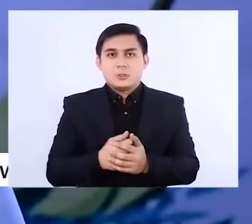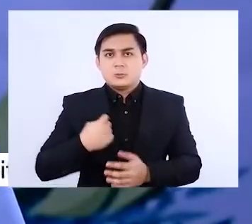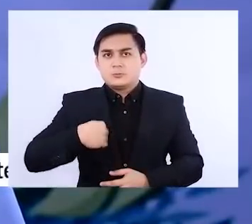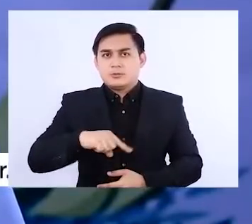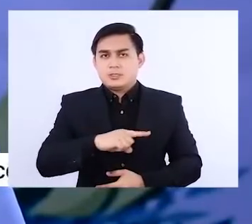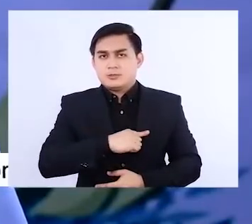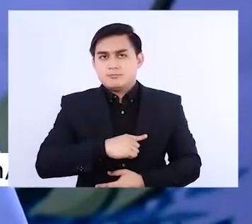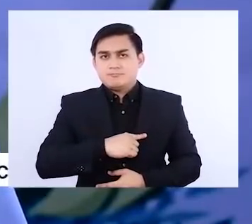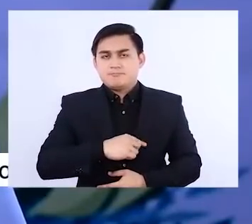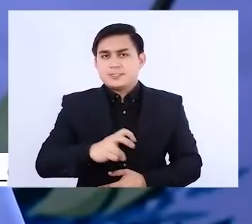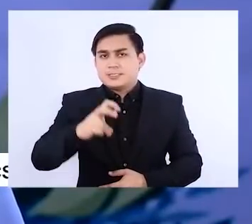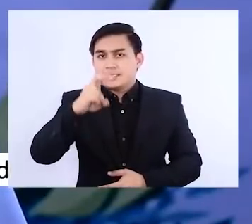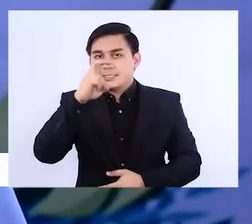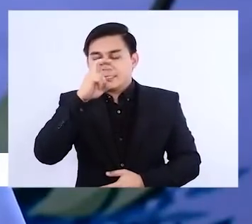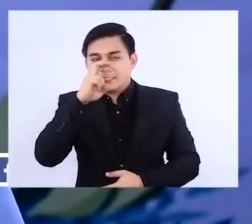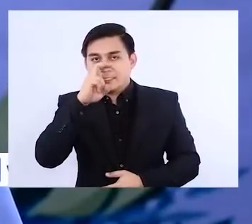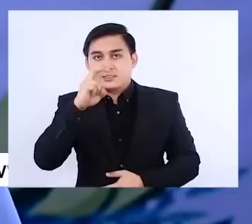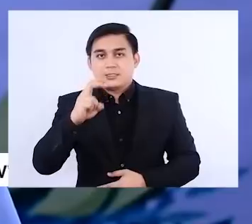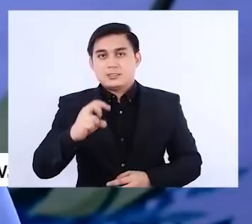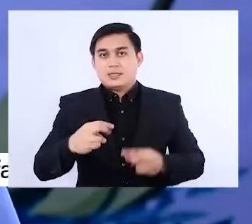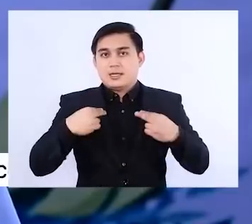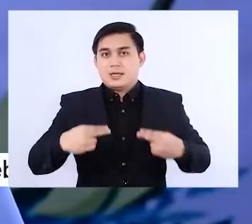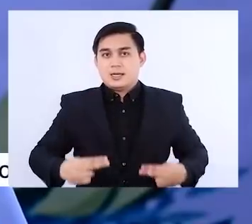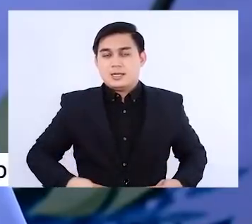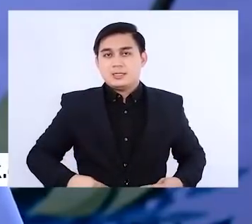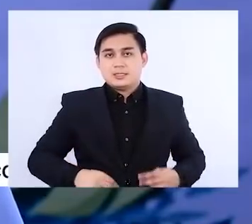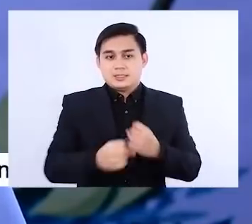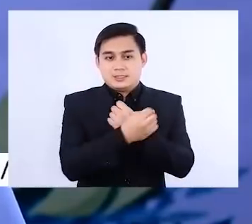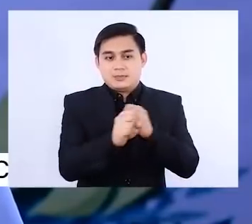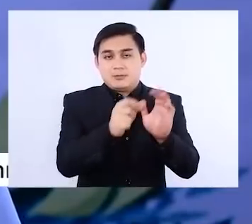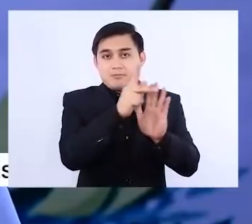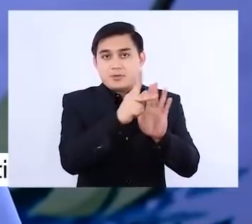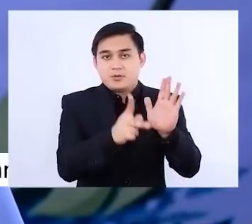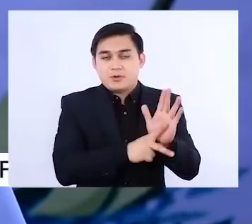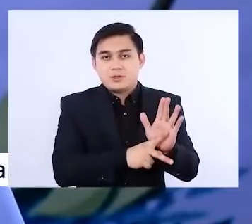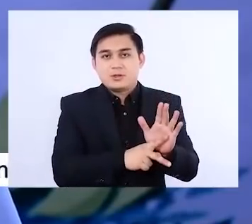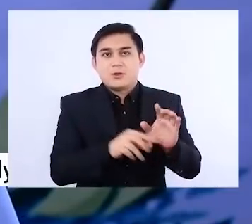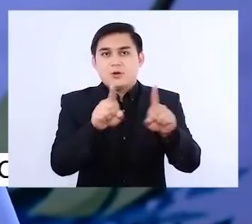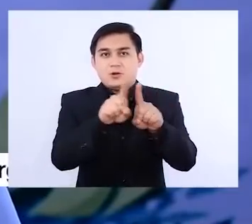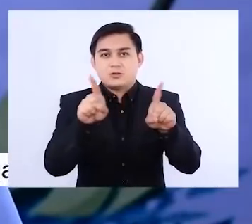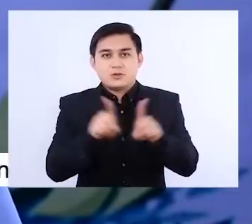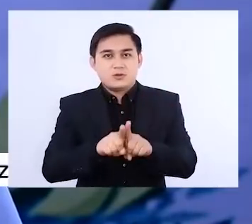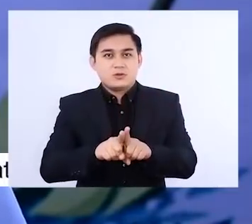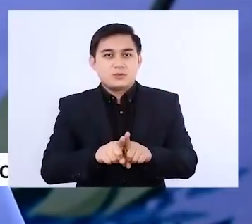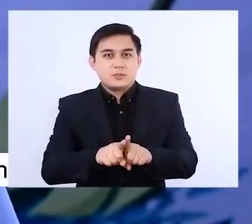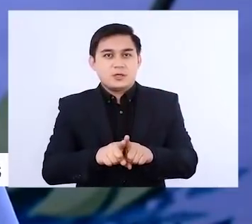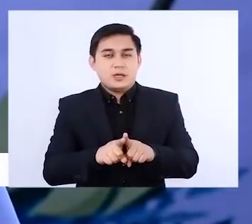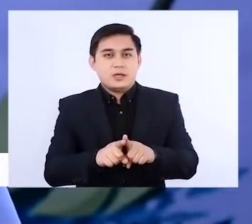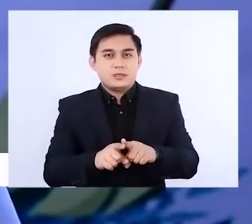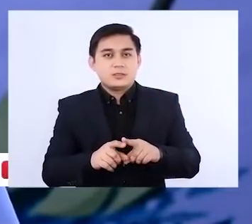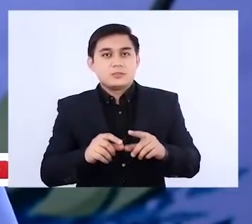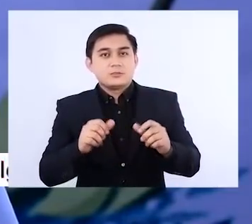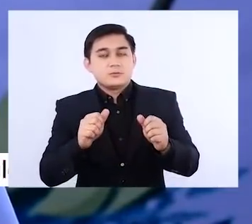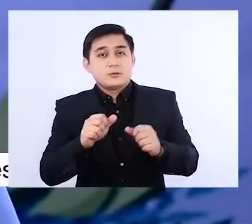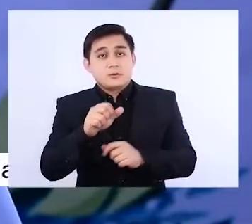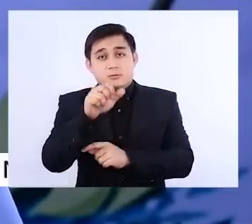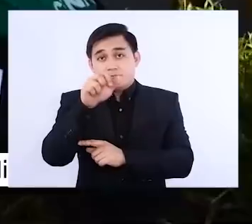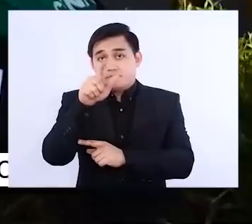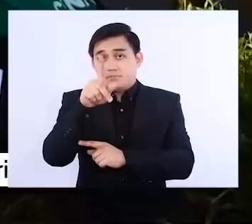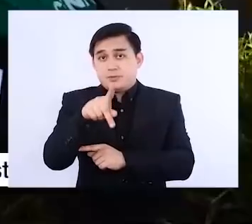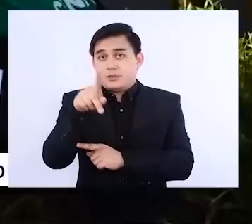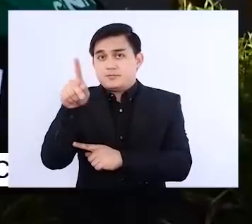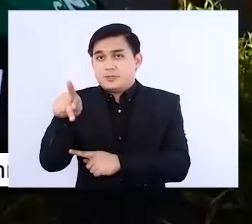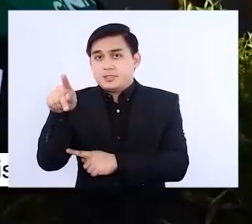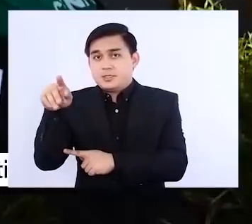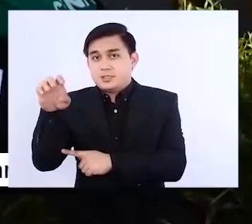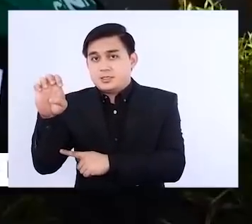ipinatutupad ang health and safety protocols, maging ang pagsusuot ng mga personal